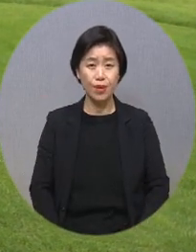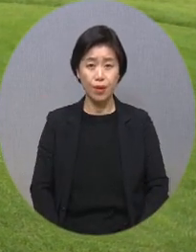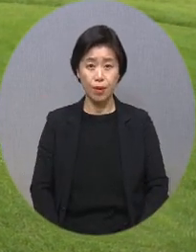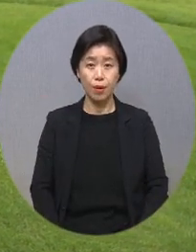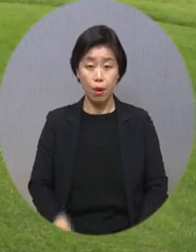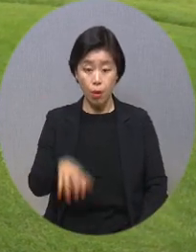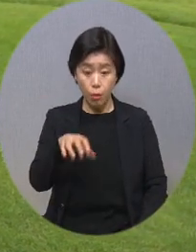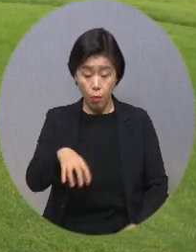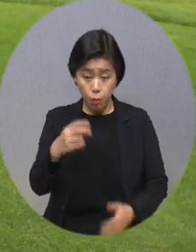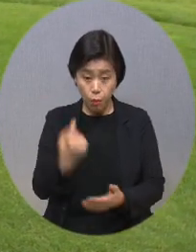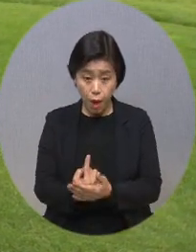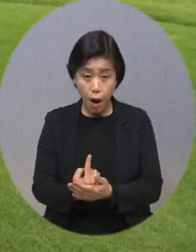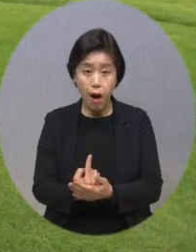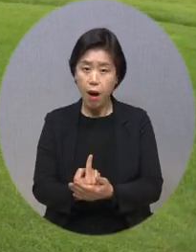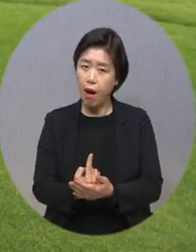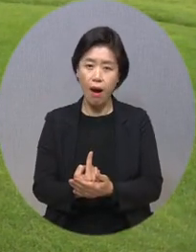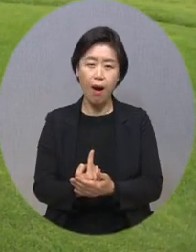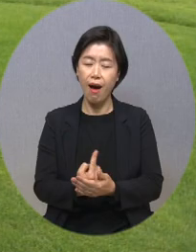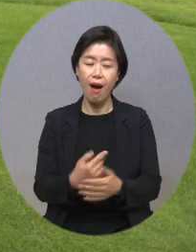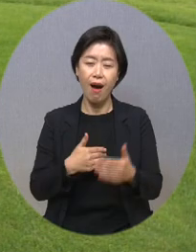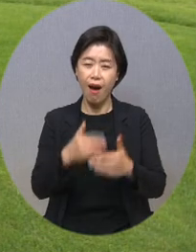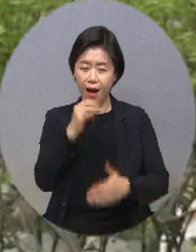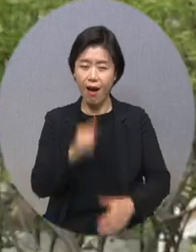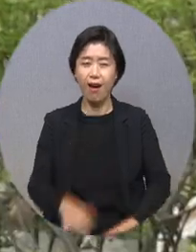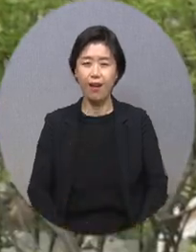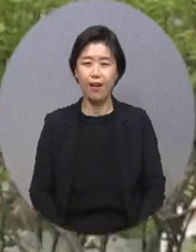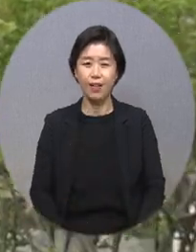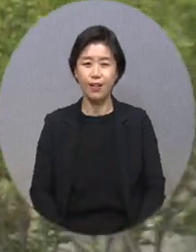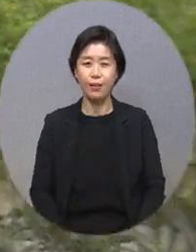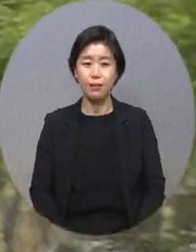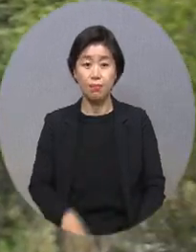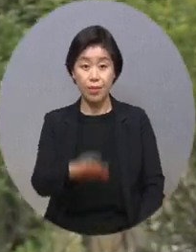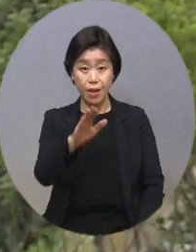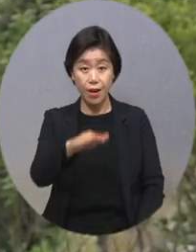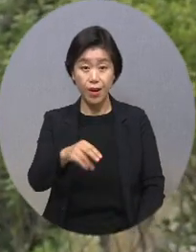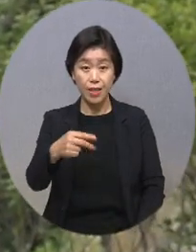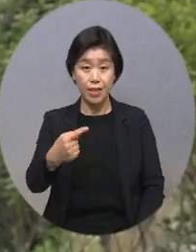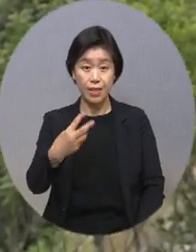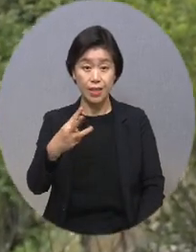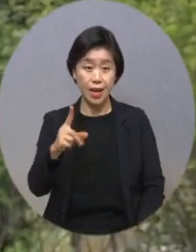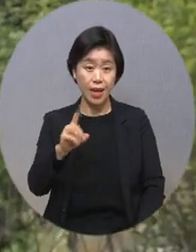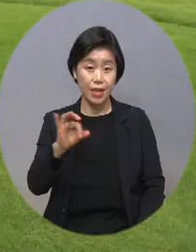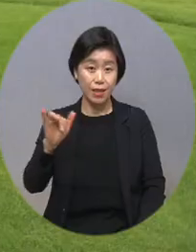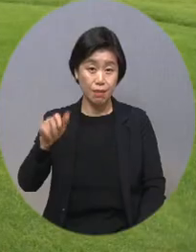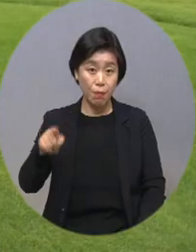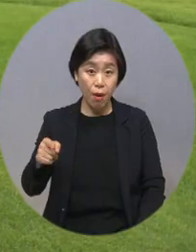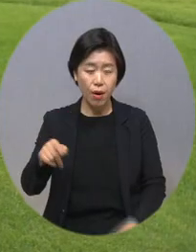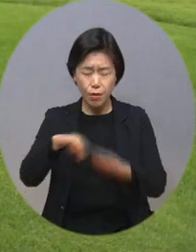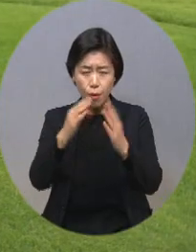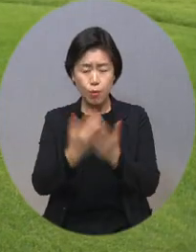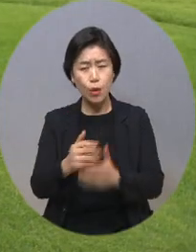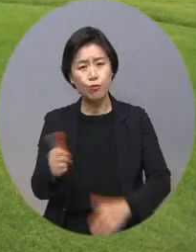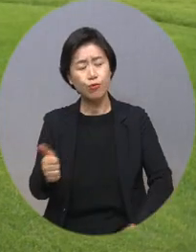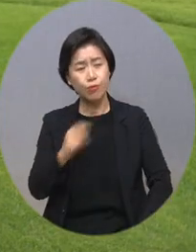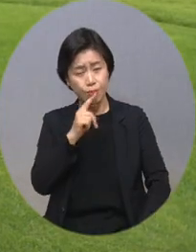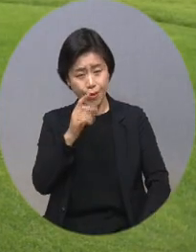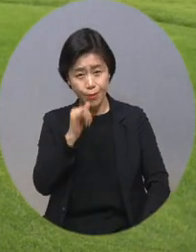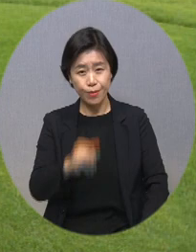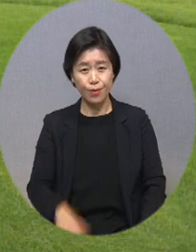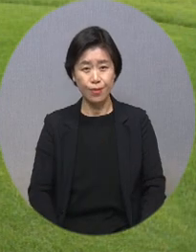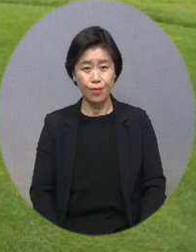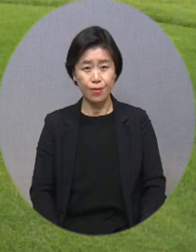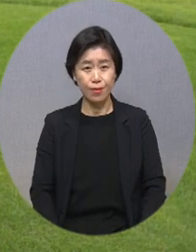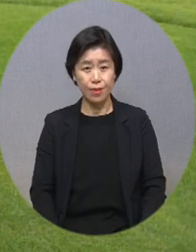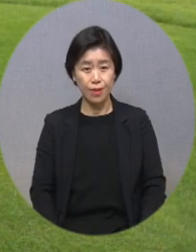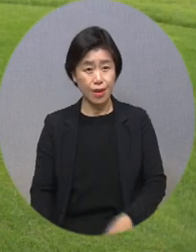순간 갑자기 아. 여기 남자 드라이버 잘 쳐야 돼. 알죠? 오빠 드라이버 100% 죽는데 여기 남자. 아, 진짜? 죽는데. 드라이브